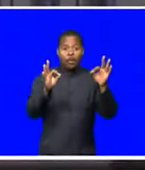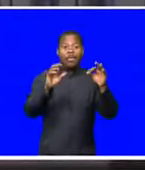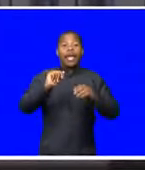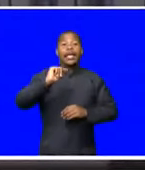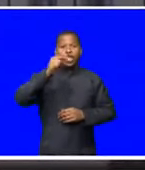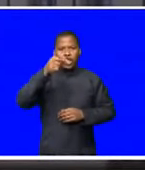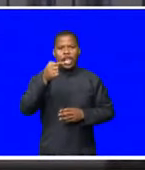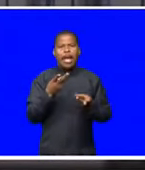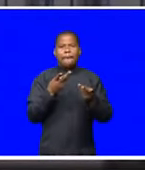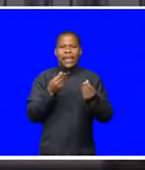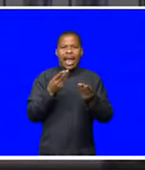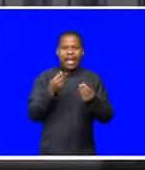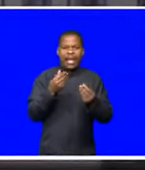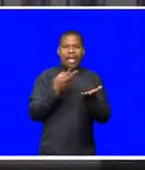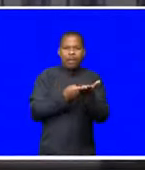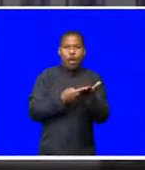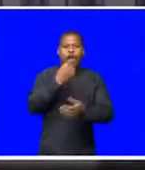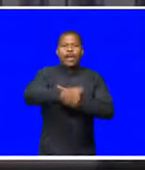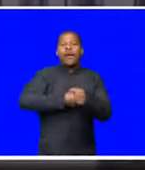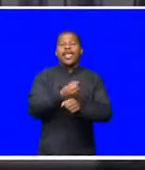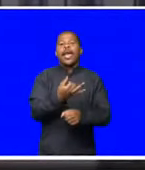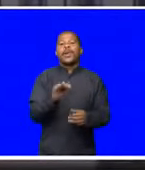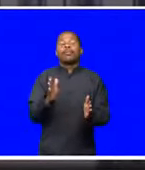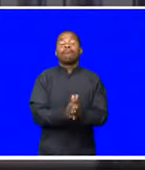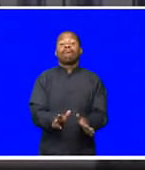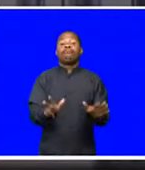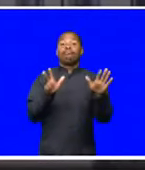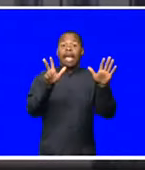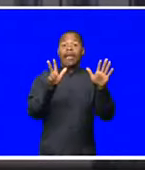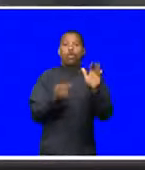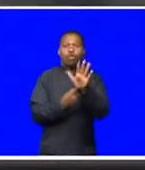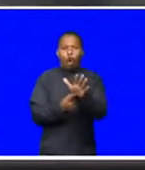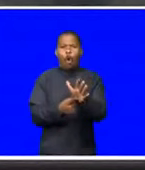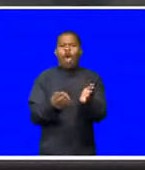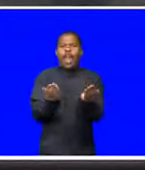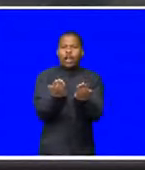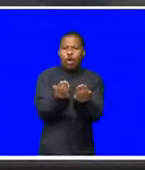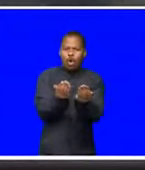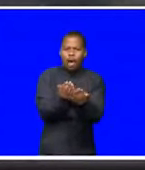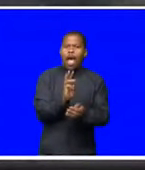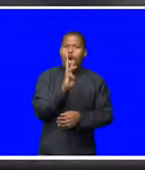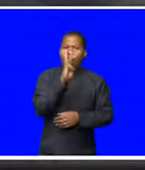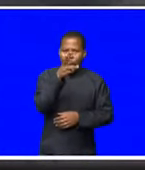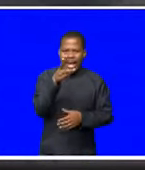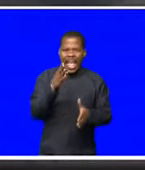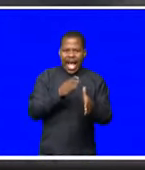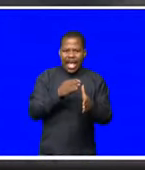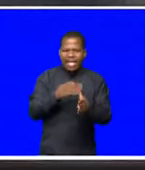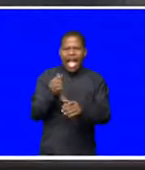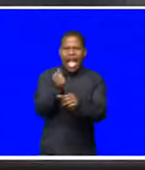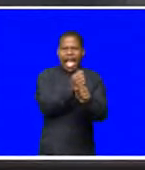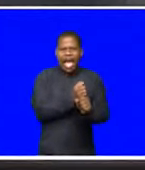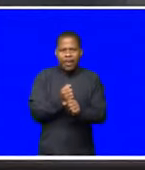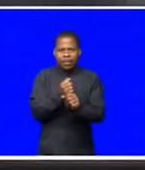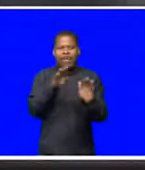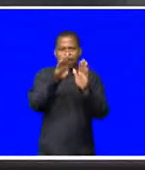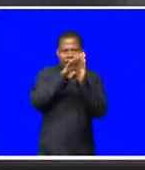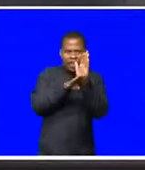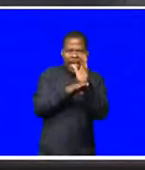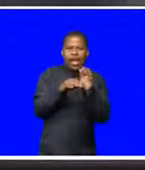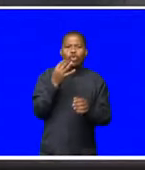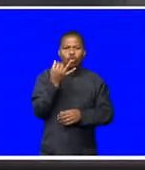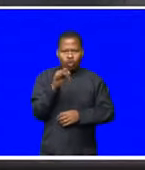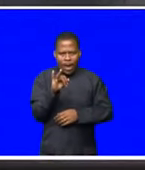nga 2018 uveta ukuthi lesikolwa sibhekeke ukuthi siphendvule tindzaba letingemashumi